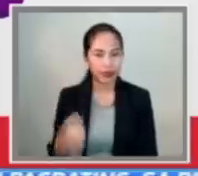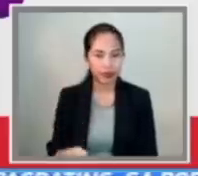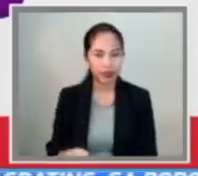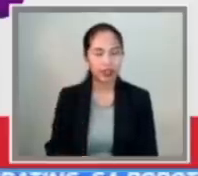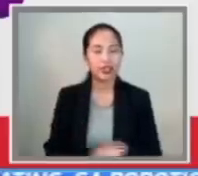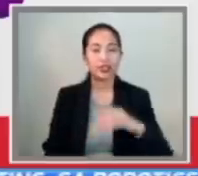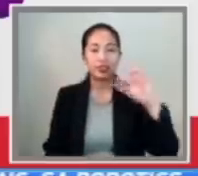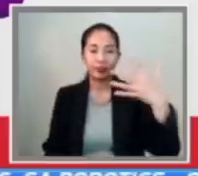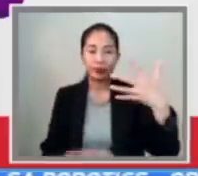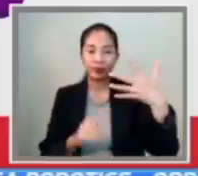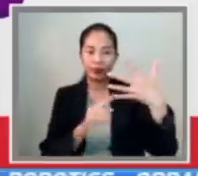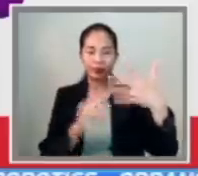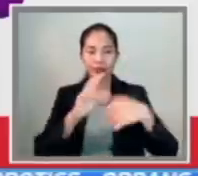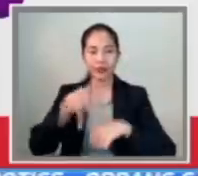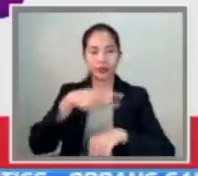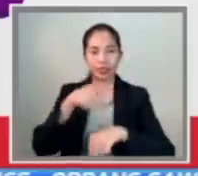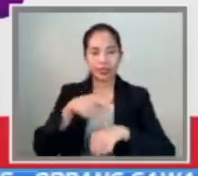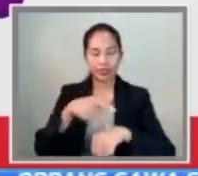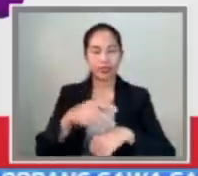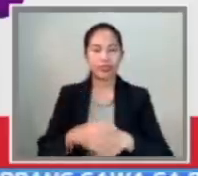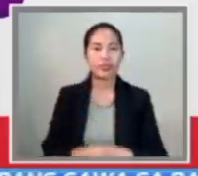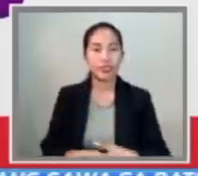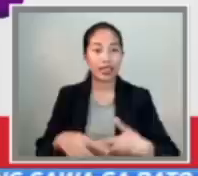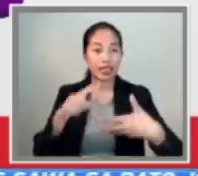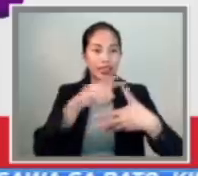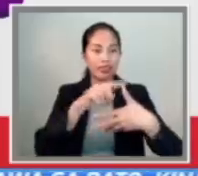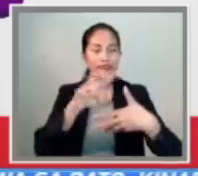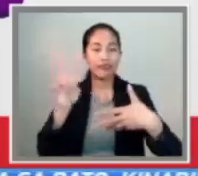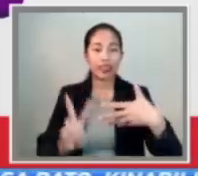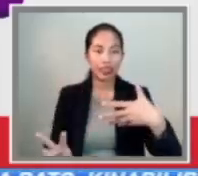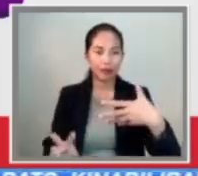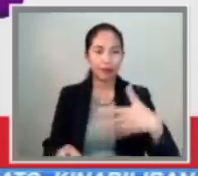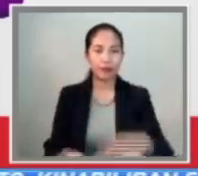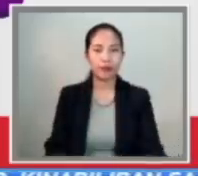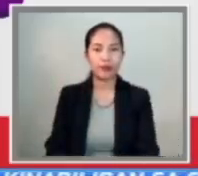ang nangunguna sa SEA Games.